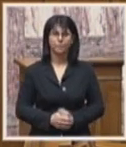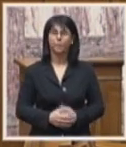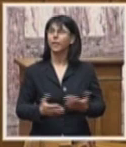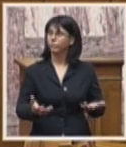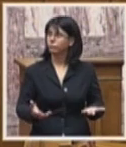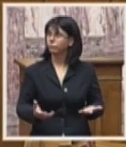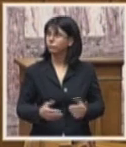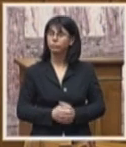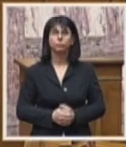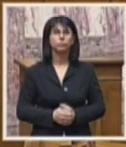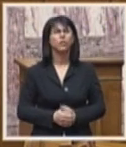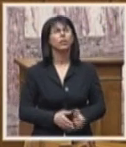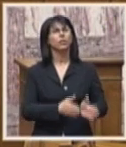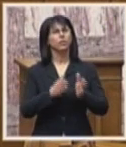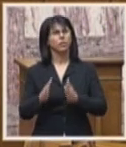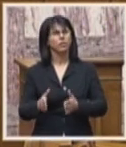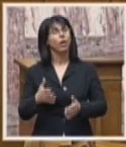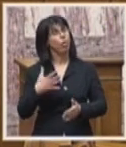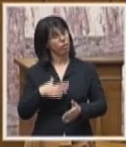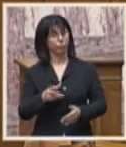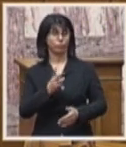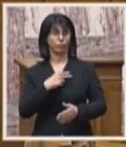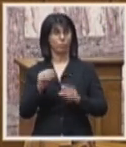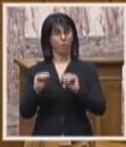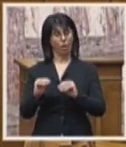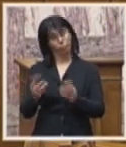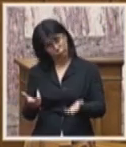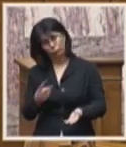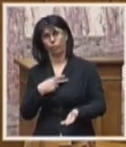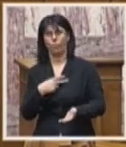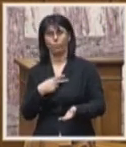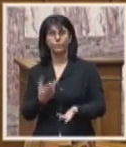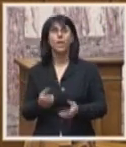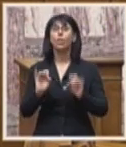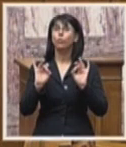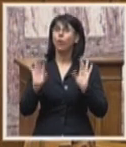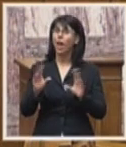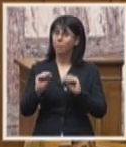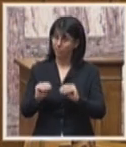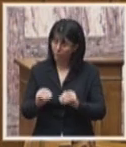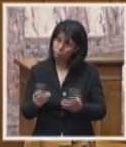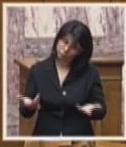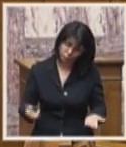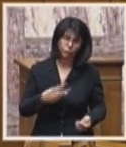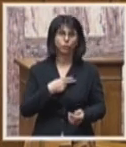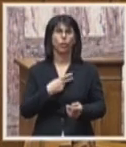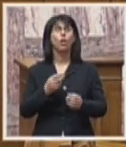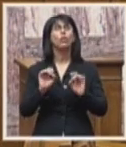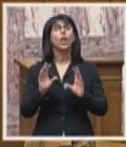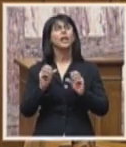Θέλαμε όμως από την άλλη και σωστή παιδεία, δικαίως, και δωρεάν παιδεία, δικαίως, και δωρεάν υγεία,